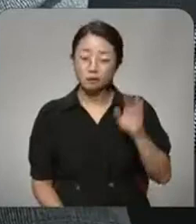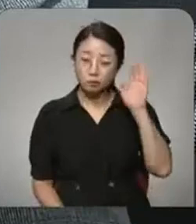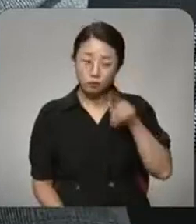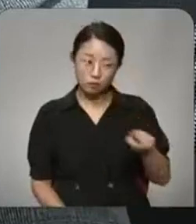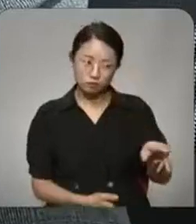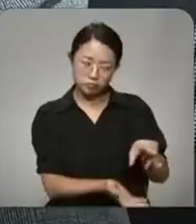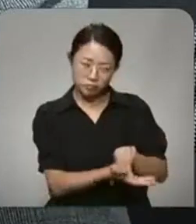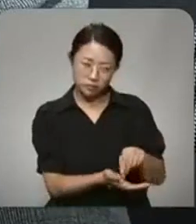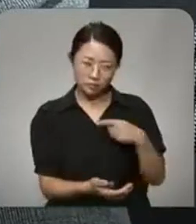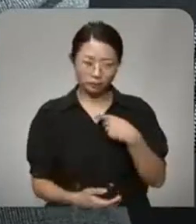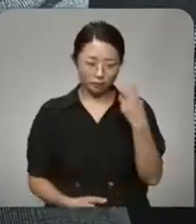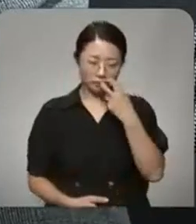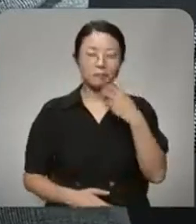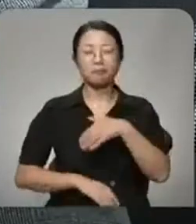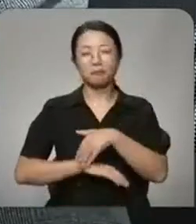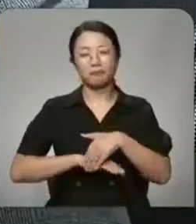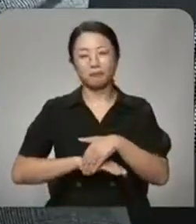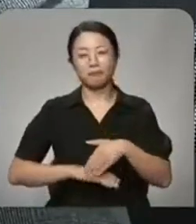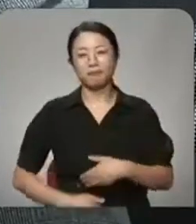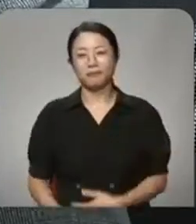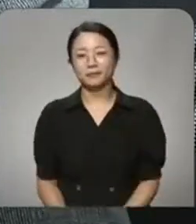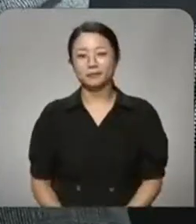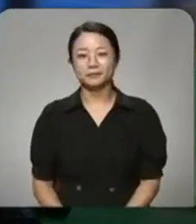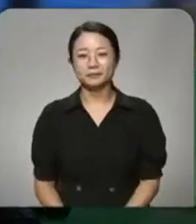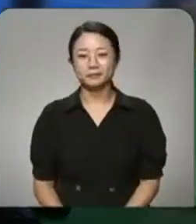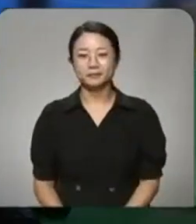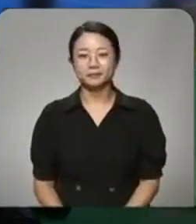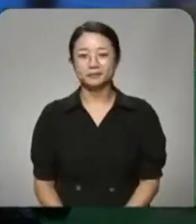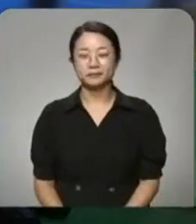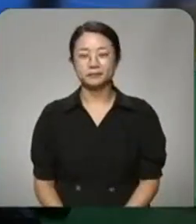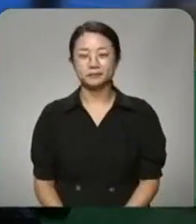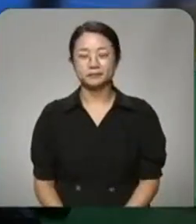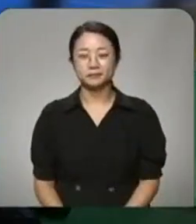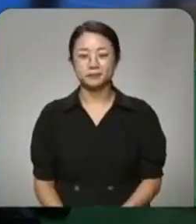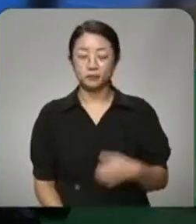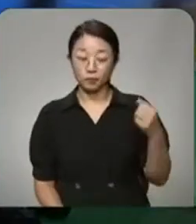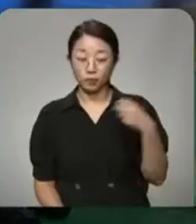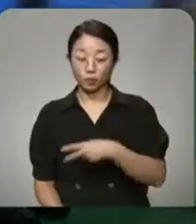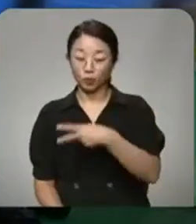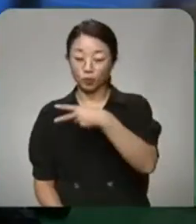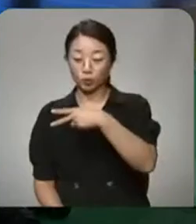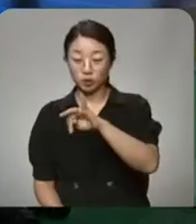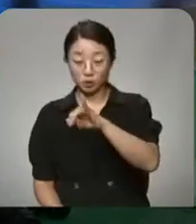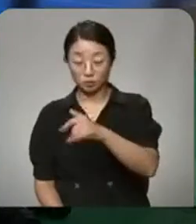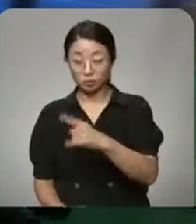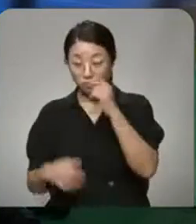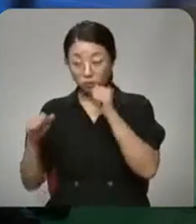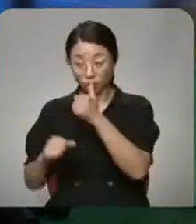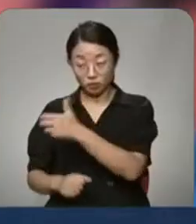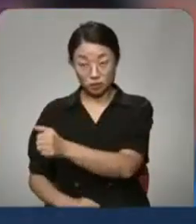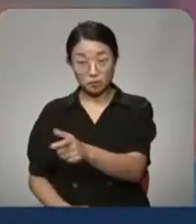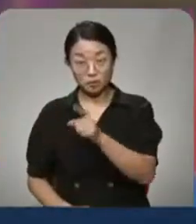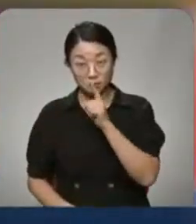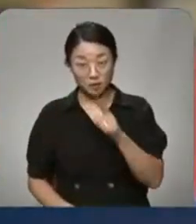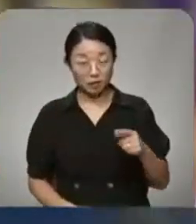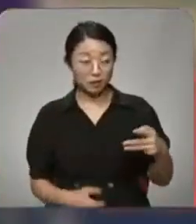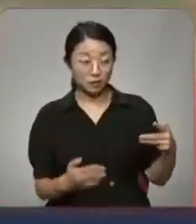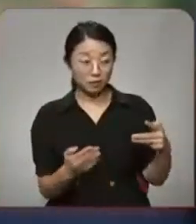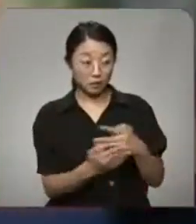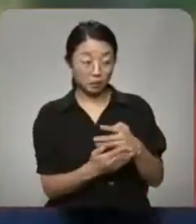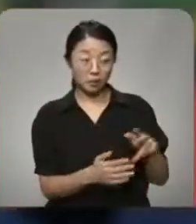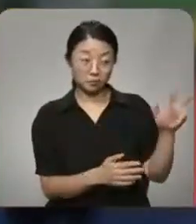추후에이 문제에 대해서 검토해 볼 아 시군 체육회장들의 결의에 따라 태백시가 유치하는